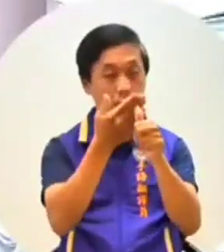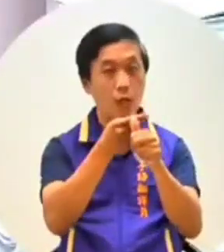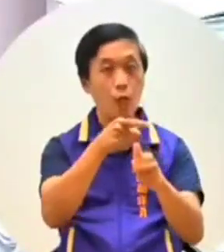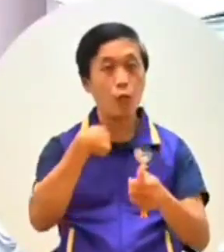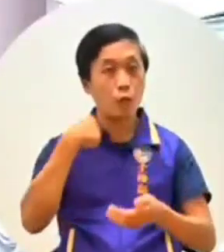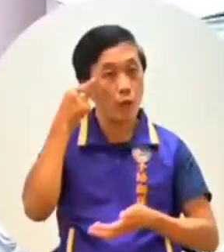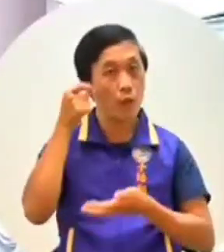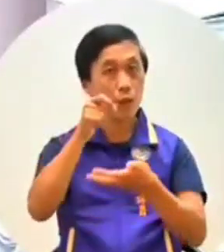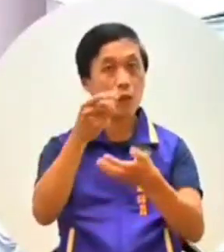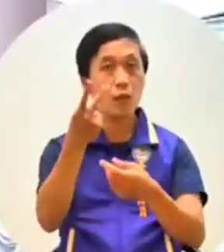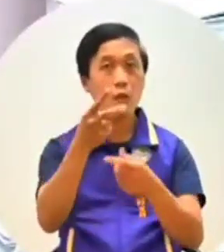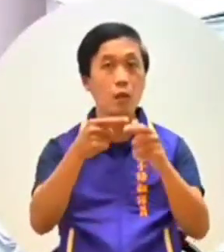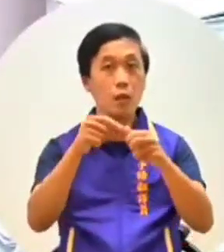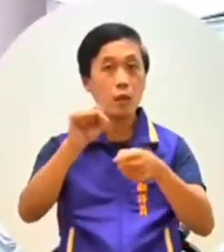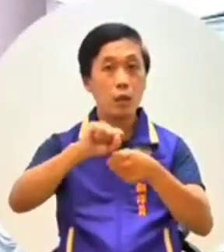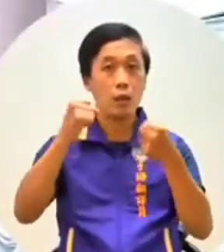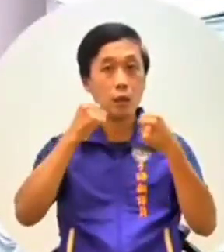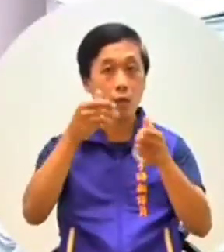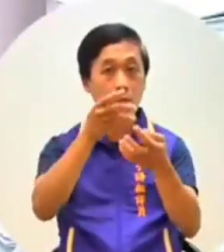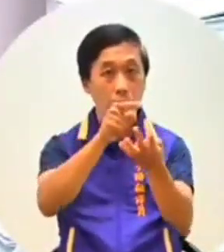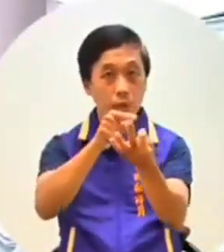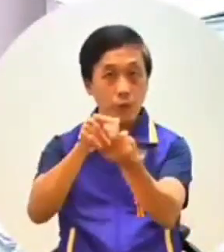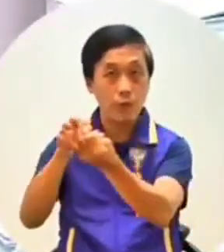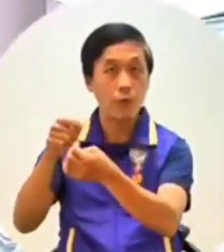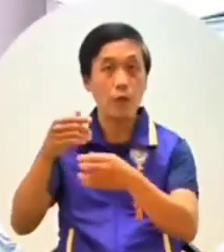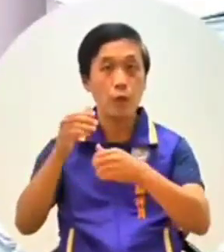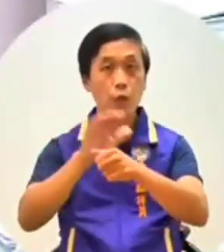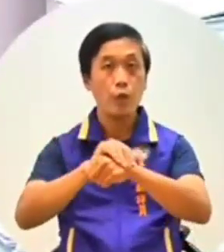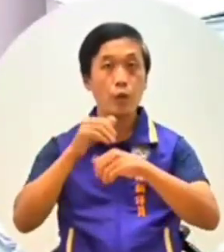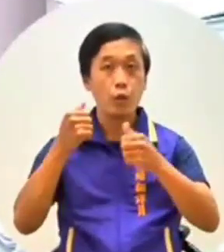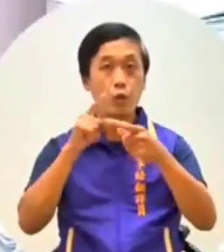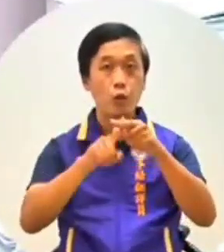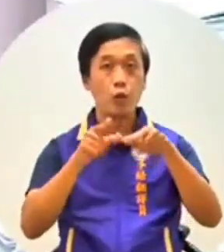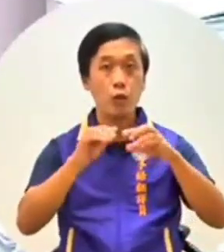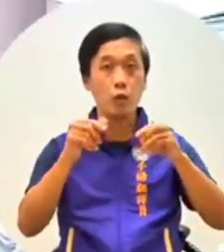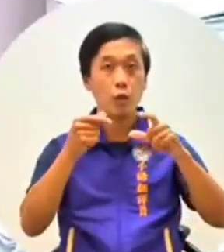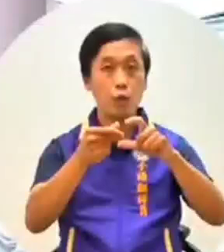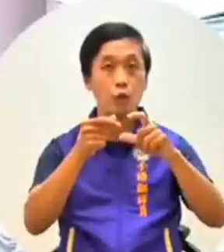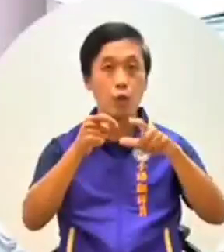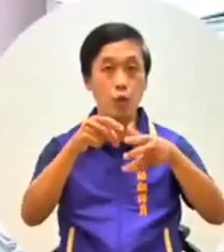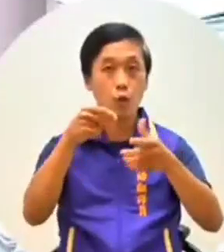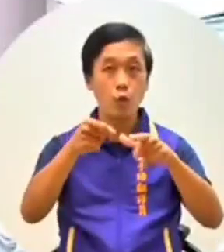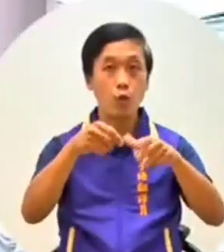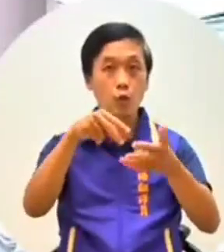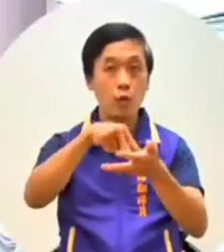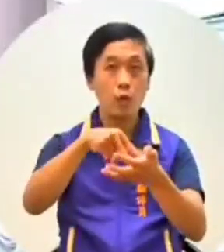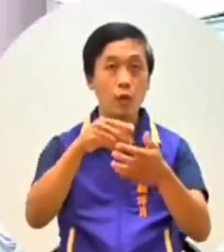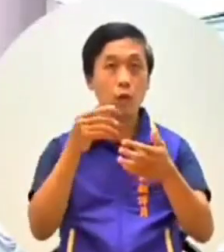加强盘点一下我们原中地区增设公立非营利幼儿园的可能性，还有来。